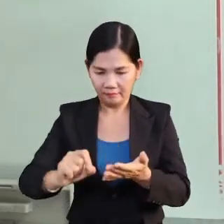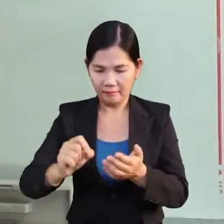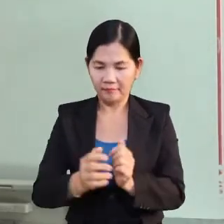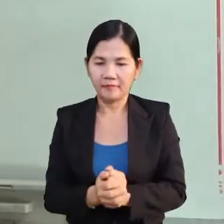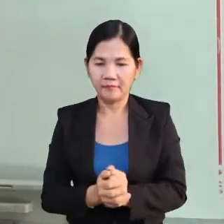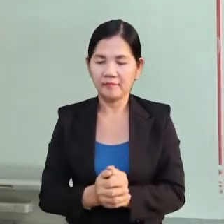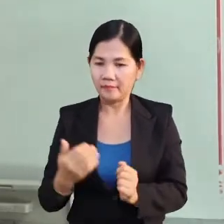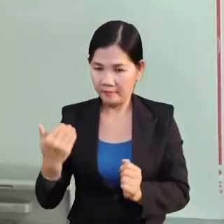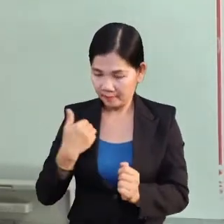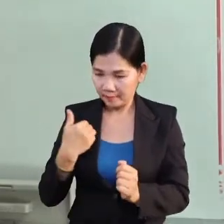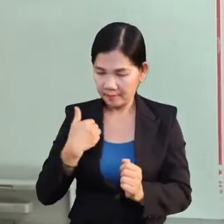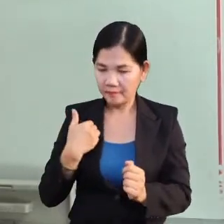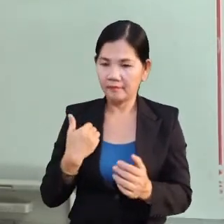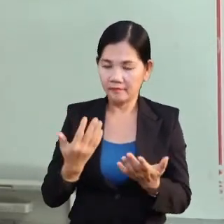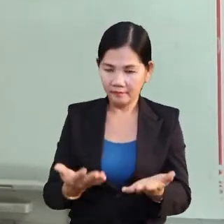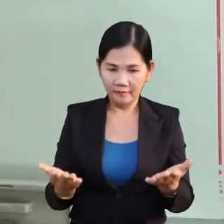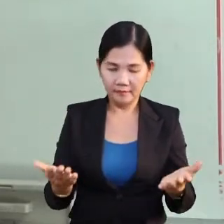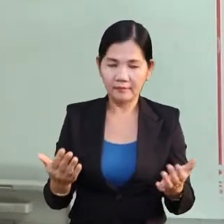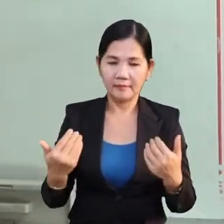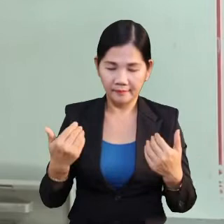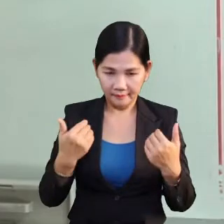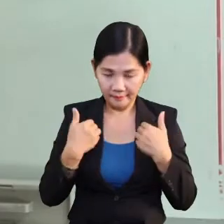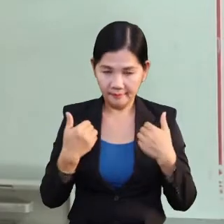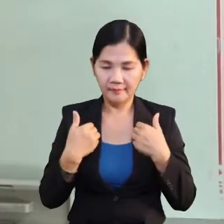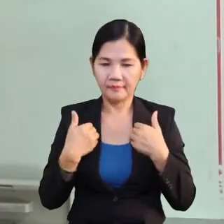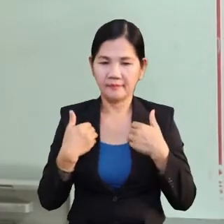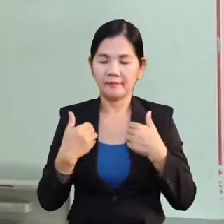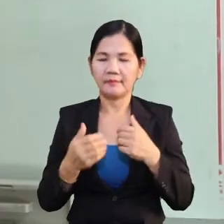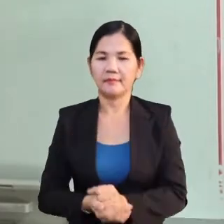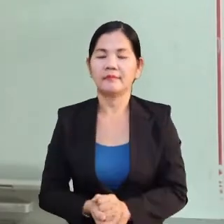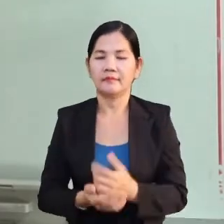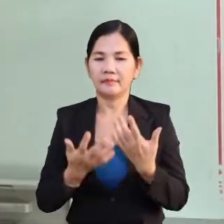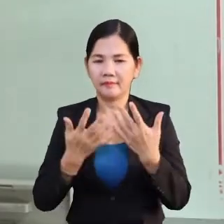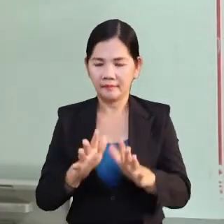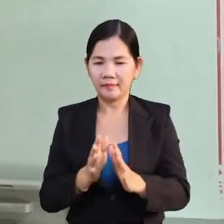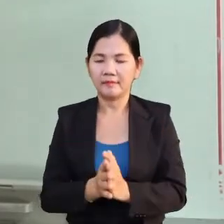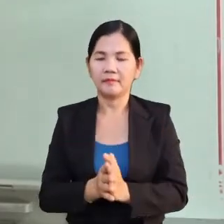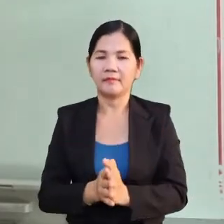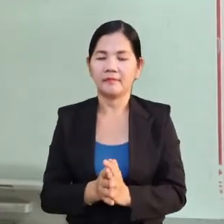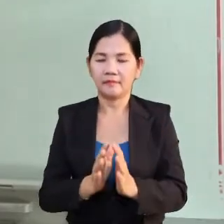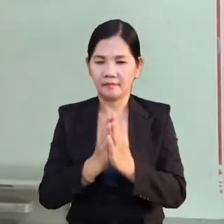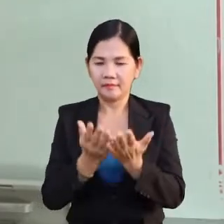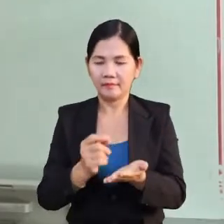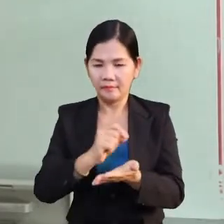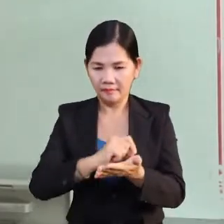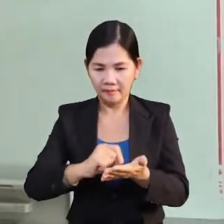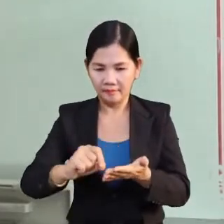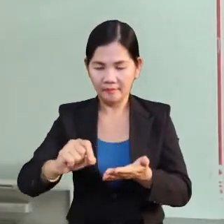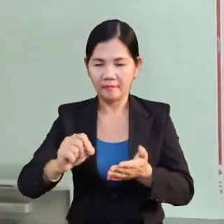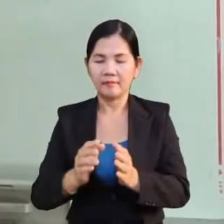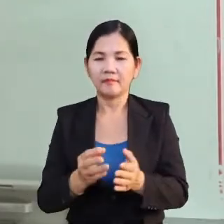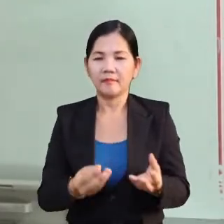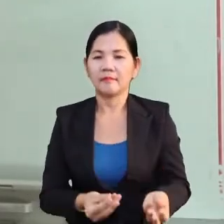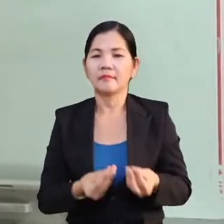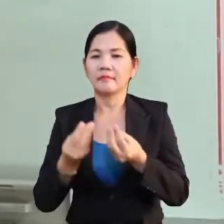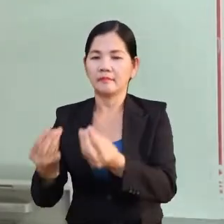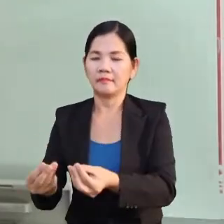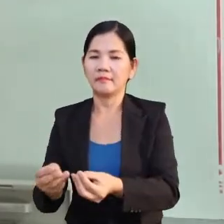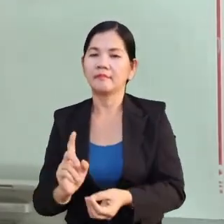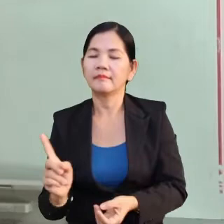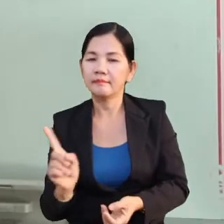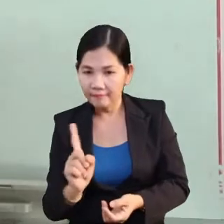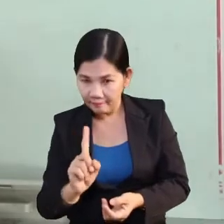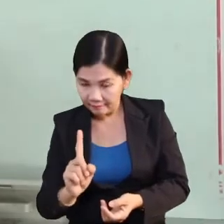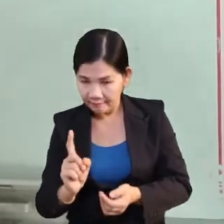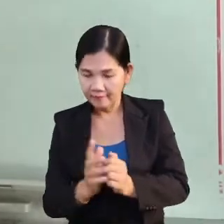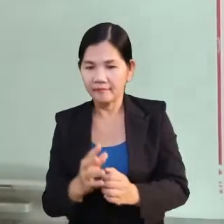ៗមានសៀវភៅសរសេរគ្រប់គ្នាណាចាមានហើយយើងយកសៀវភៅសរសេរដាក់នៅឯណាដែរកូនចា